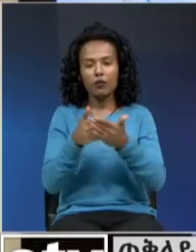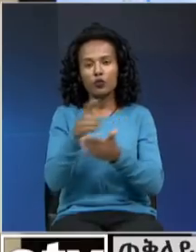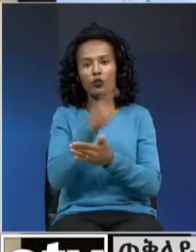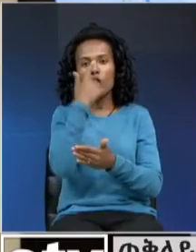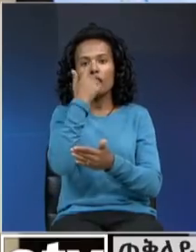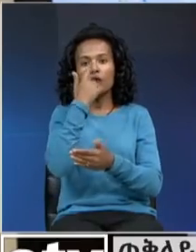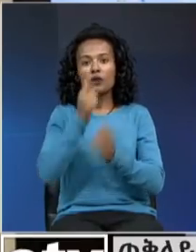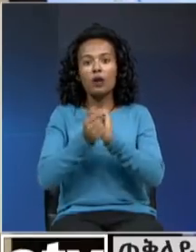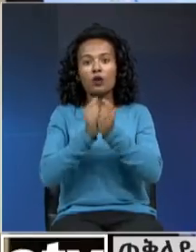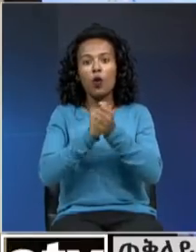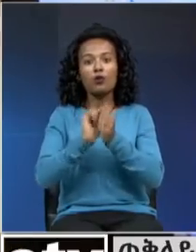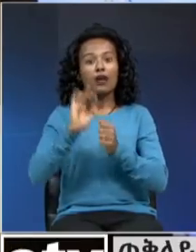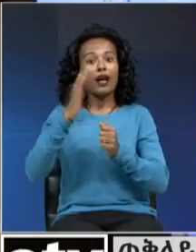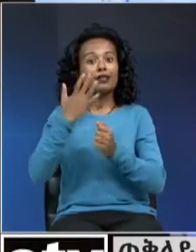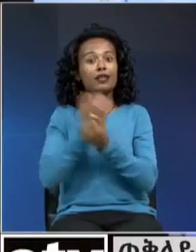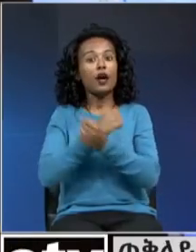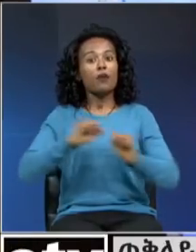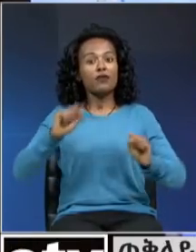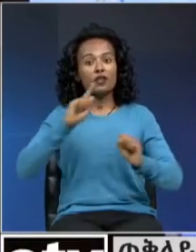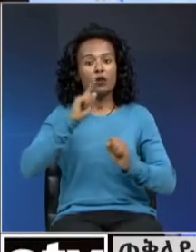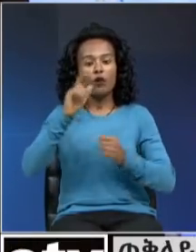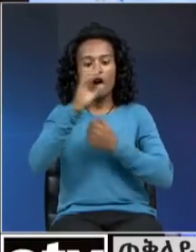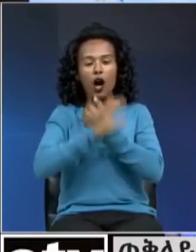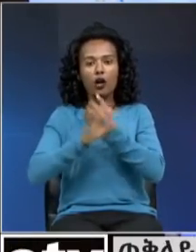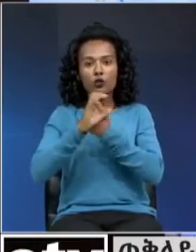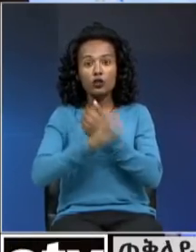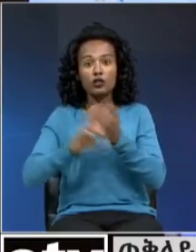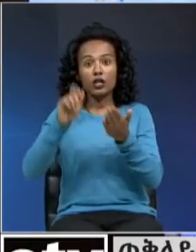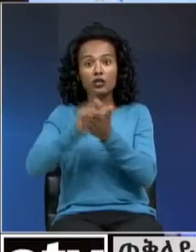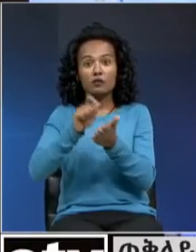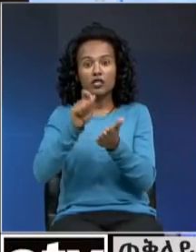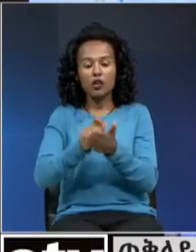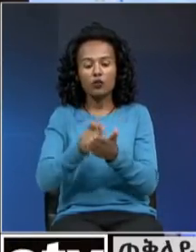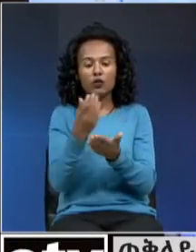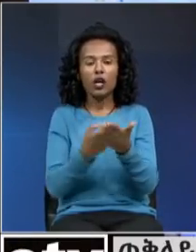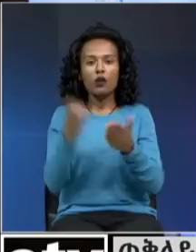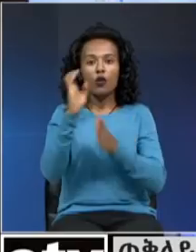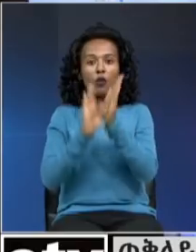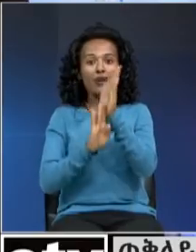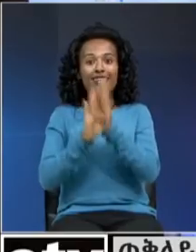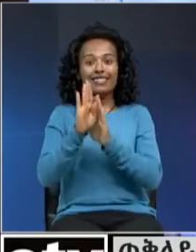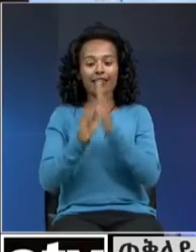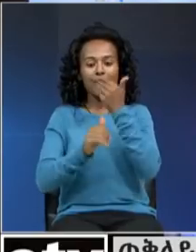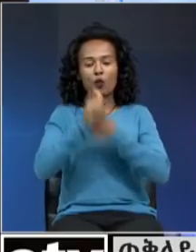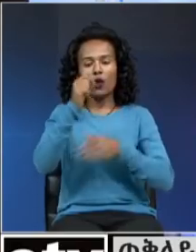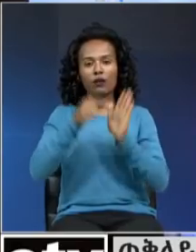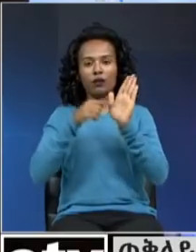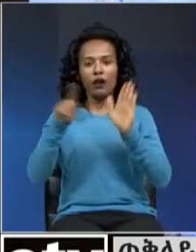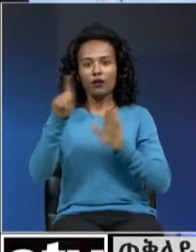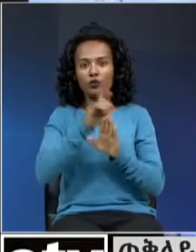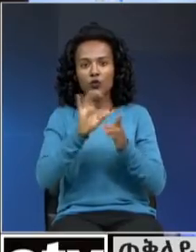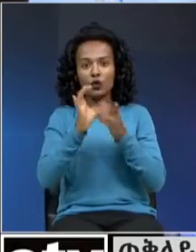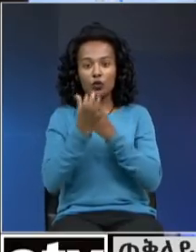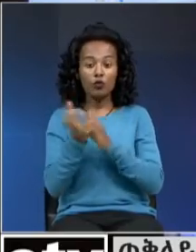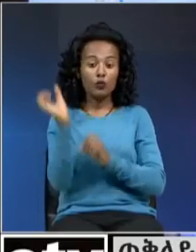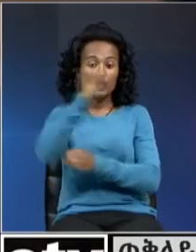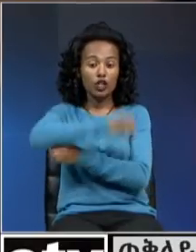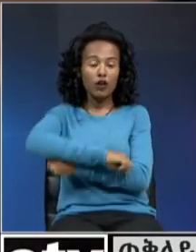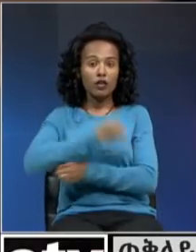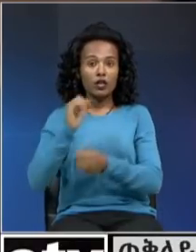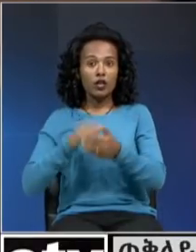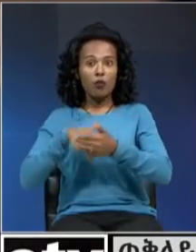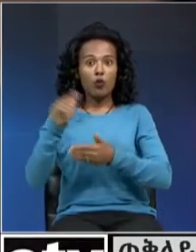ልምድ መለዋወጥ አይነተኛ መፍትሄ ነው ብሏል። ሀገሮቻችን ያስመዘገቡት የኢኮኖሚ እድገት ለጉዳት የተጋለጠ በመሆኑ ሁኔታውን በአሸናፊነት